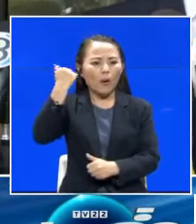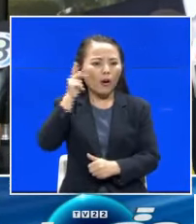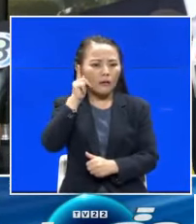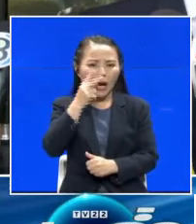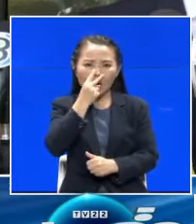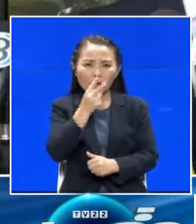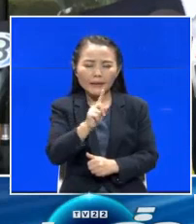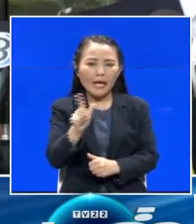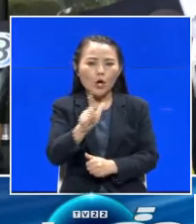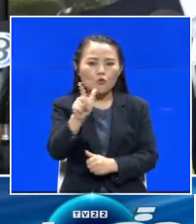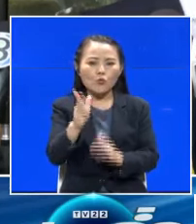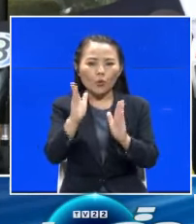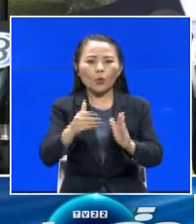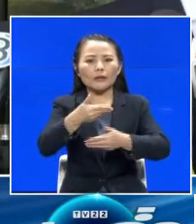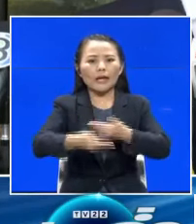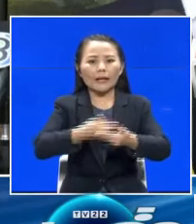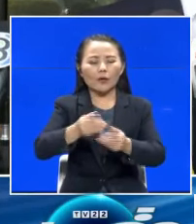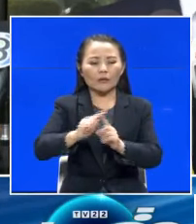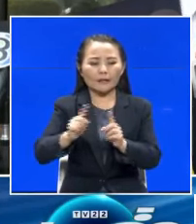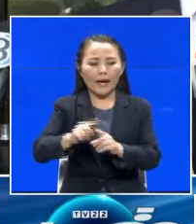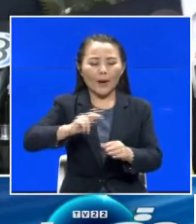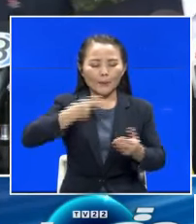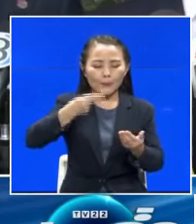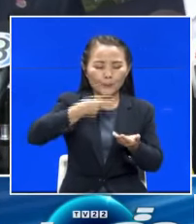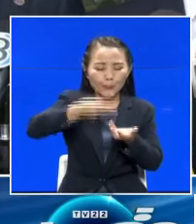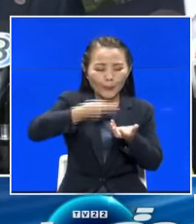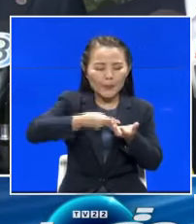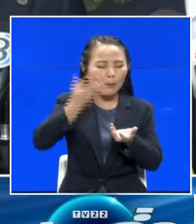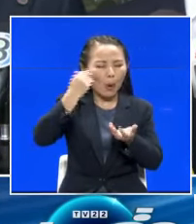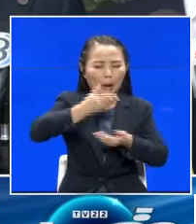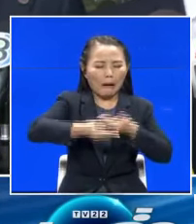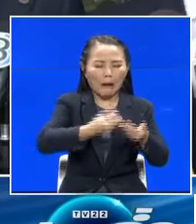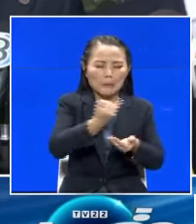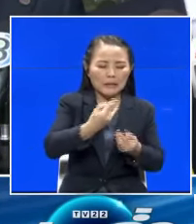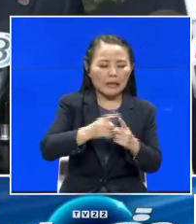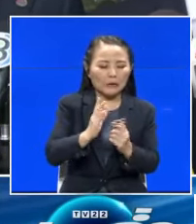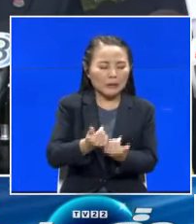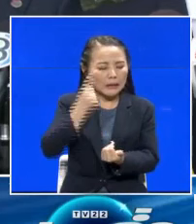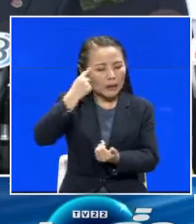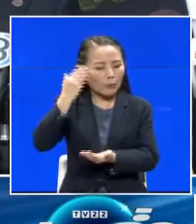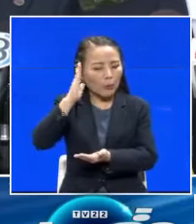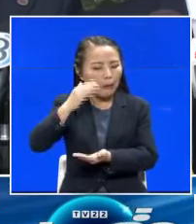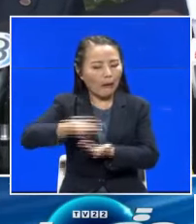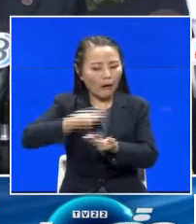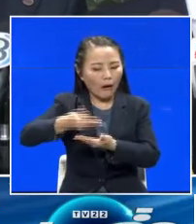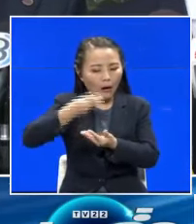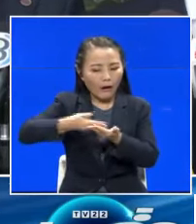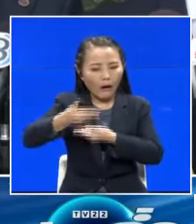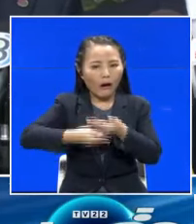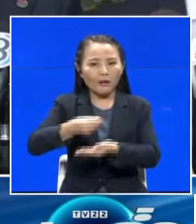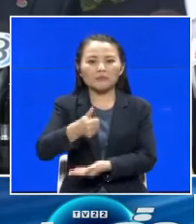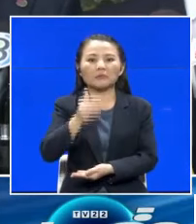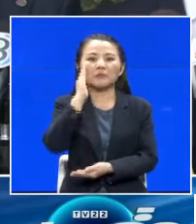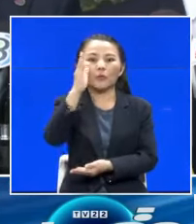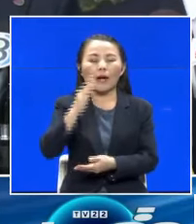ว่าคุณลุงพ่อค้าแม่ขายที่ขายบะหมี่ที่ซบเซาตอนนี้กิจการคงกลับมาเฟื่องฟูได้เหมือนเดิม